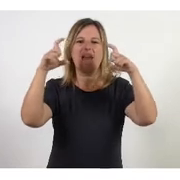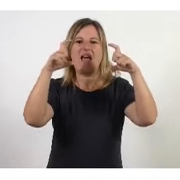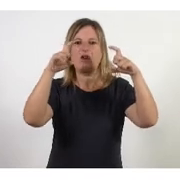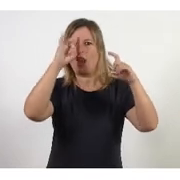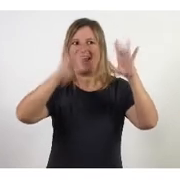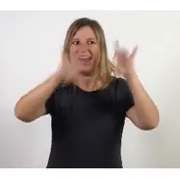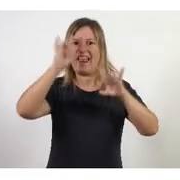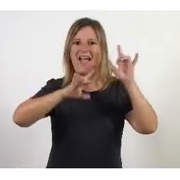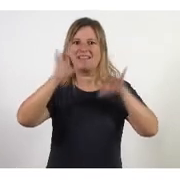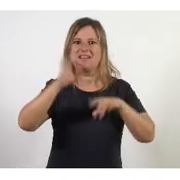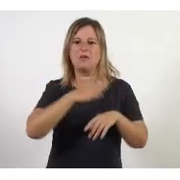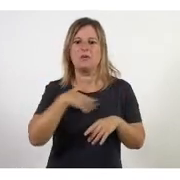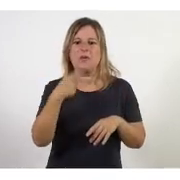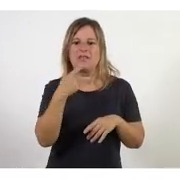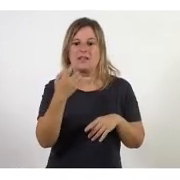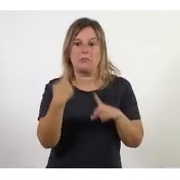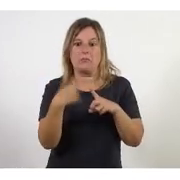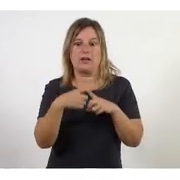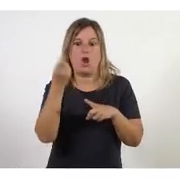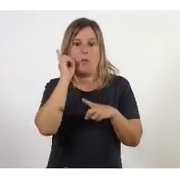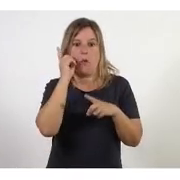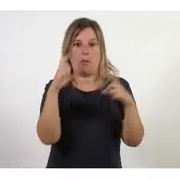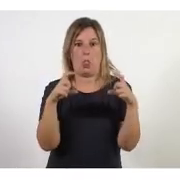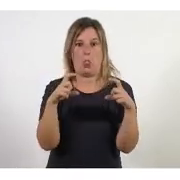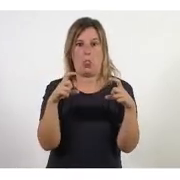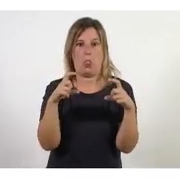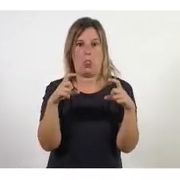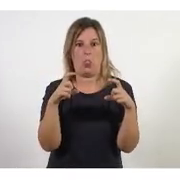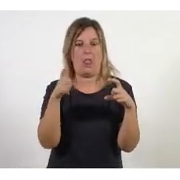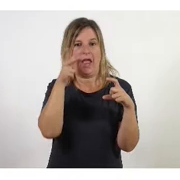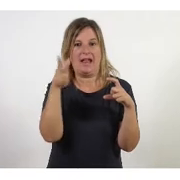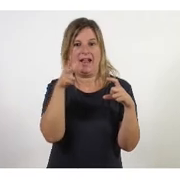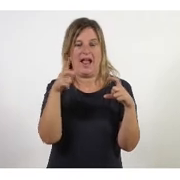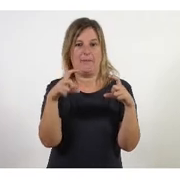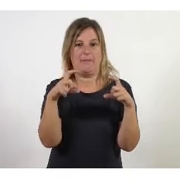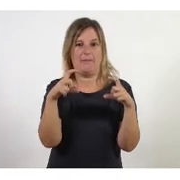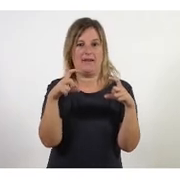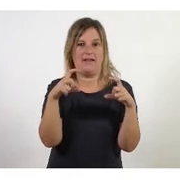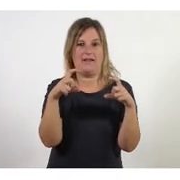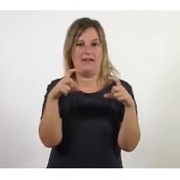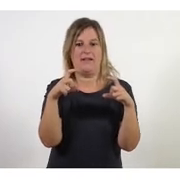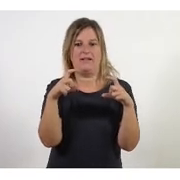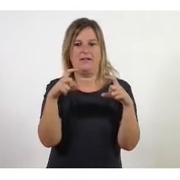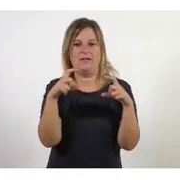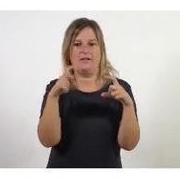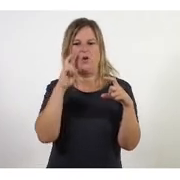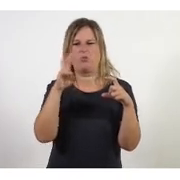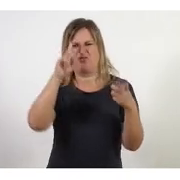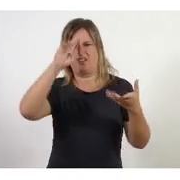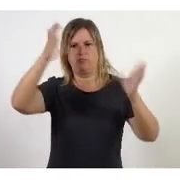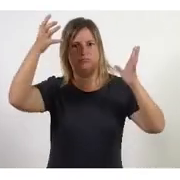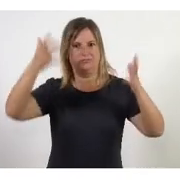que tenim una coseta tan petita, no? Un telèfon tan petit com aquest, una càmera, millor dit, tan petita, col·loqueu-la en llocs